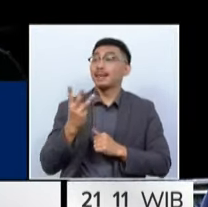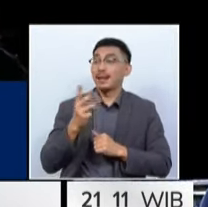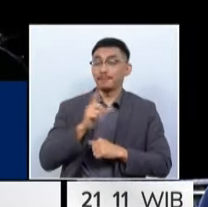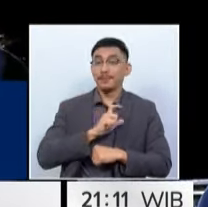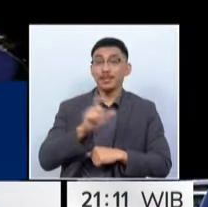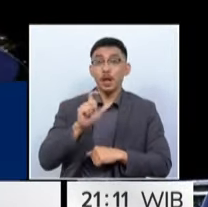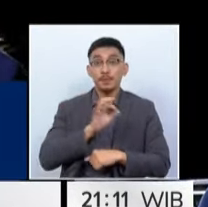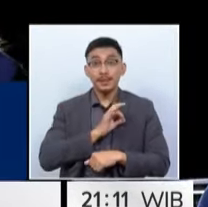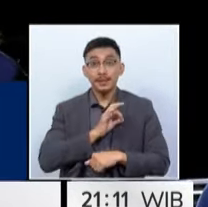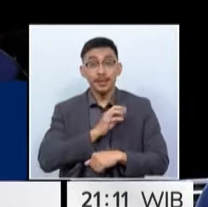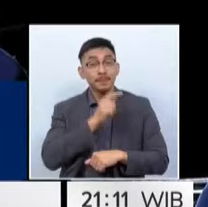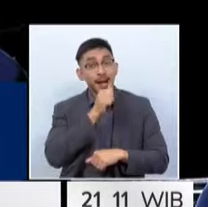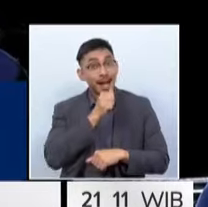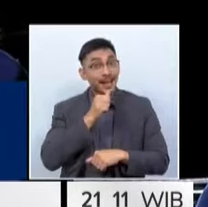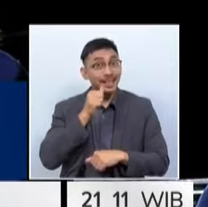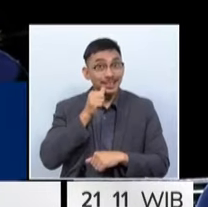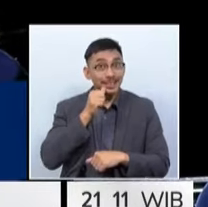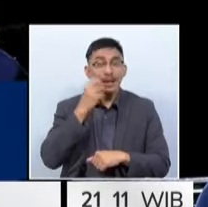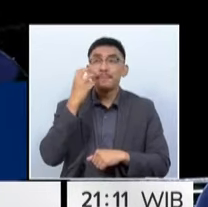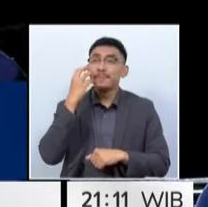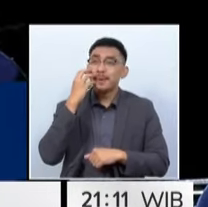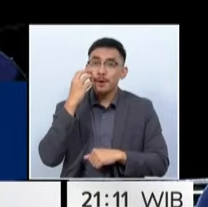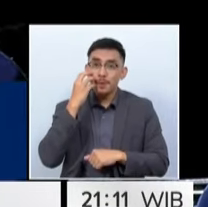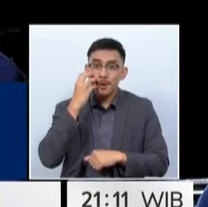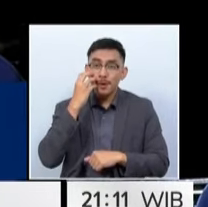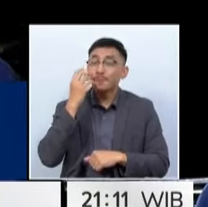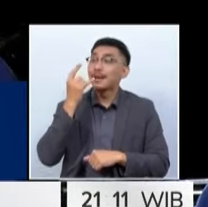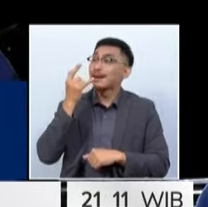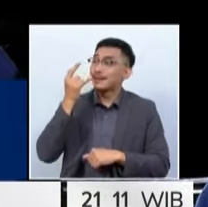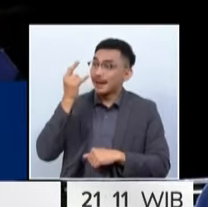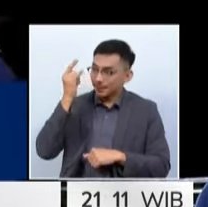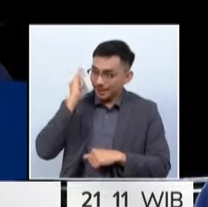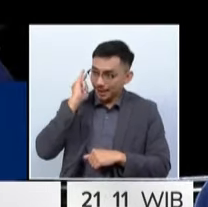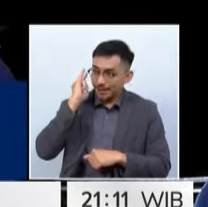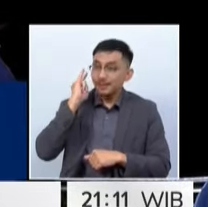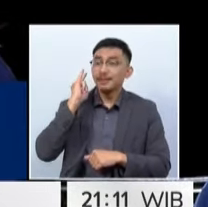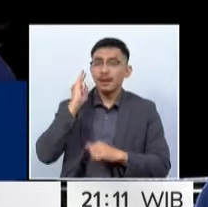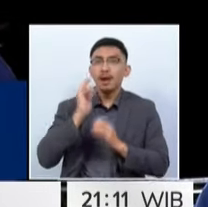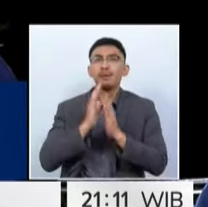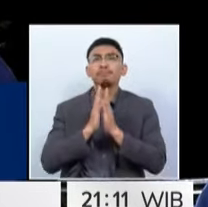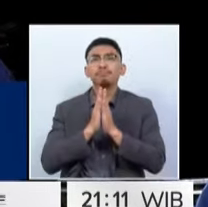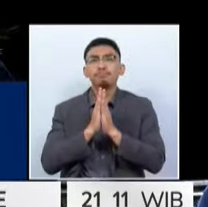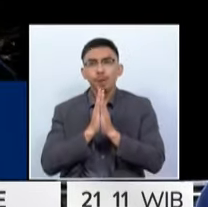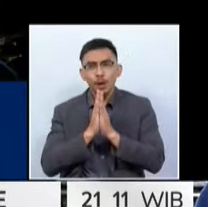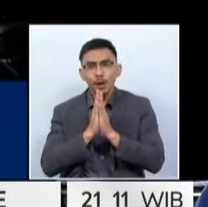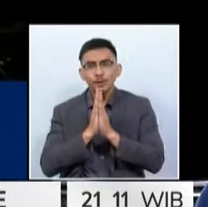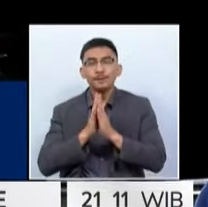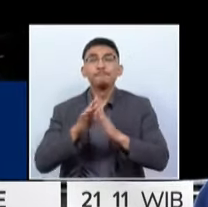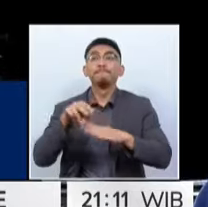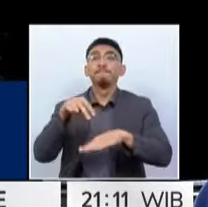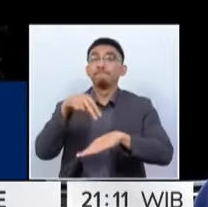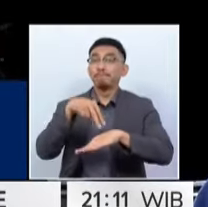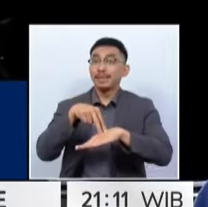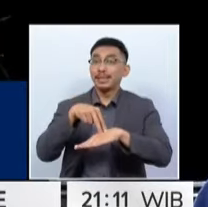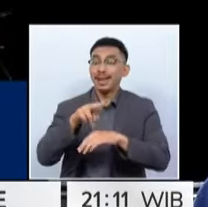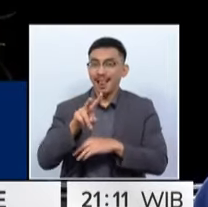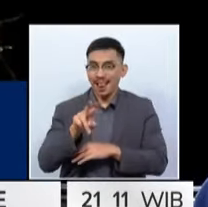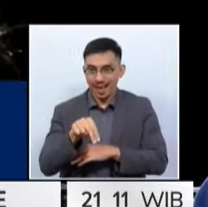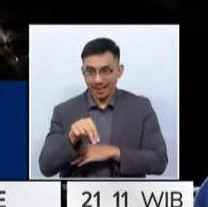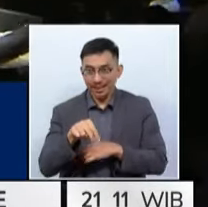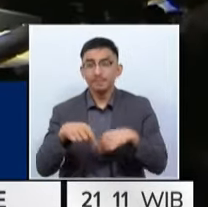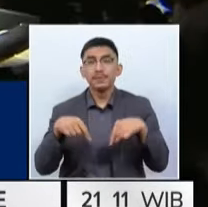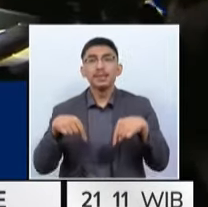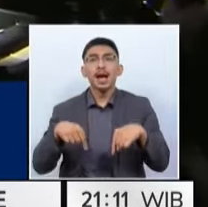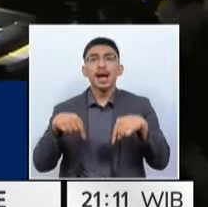Anis paswedan Bapak prabo Subianto dan Bapak Ganjar pranowo Dimohon untuk menuju ke podium kita akan lanjutkan Bapak segmen tanya